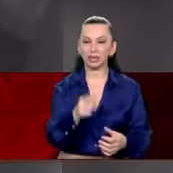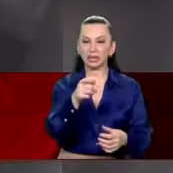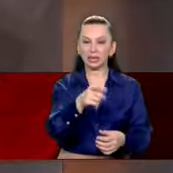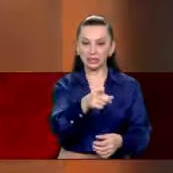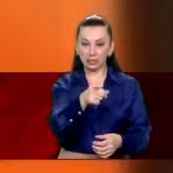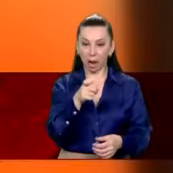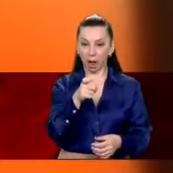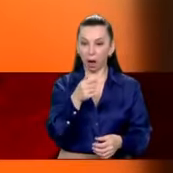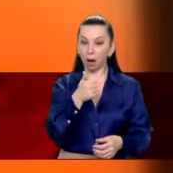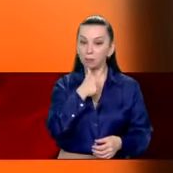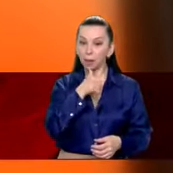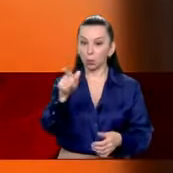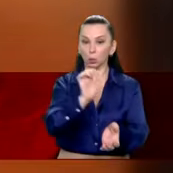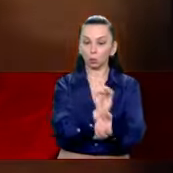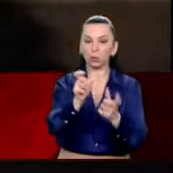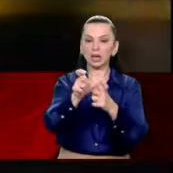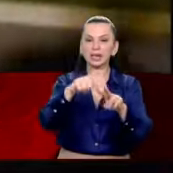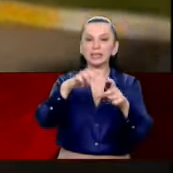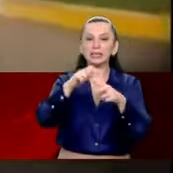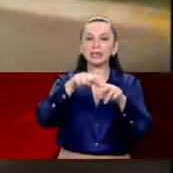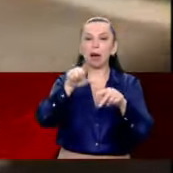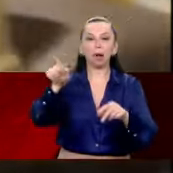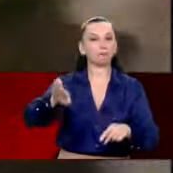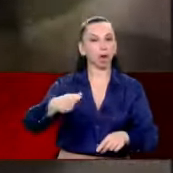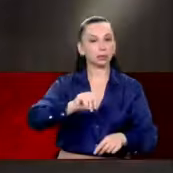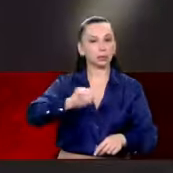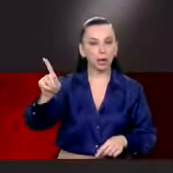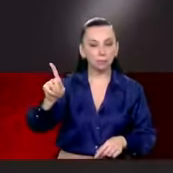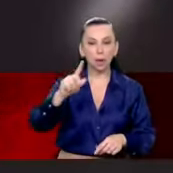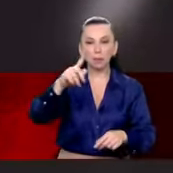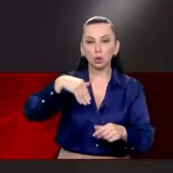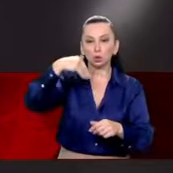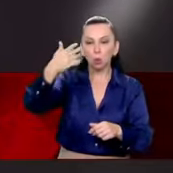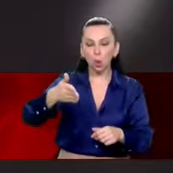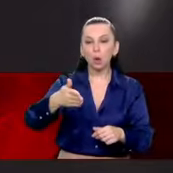Silahı çeken tetikçi tutuklandı ama Sarallar vazgeçmedi. Gülmez bir sonraki